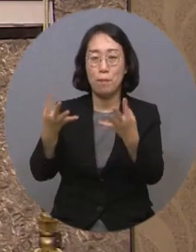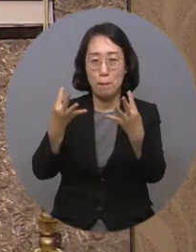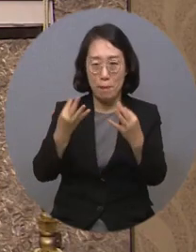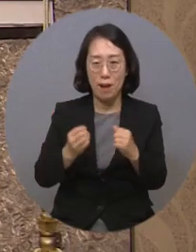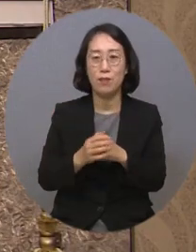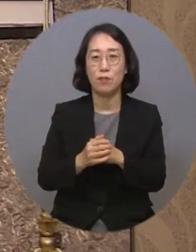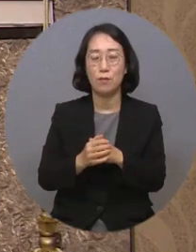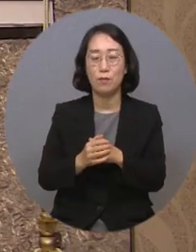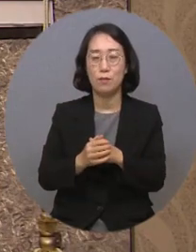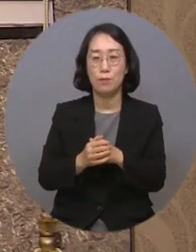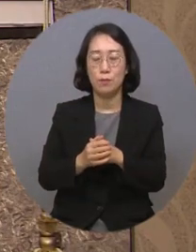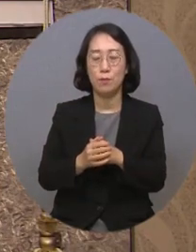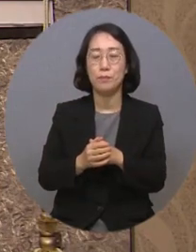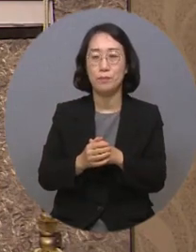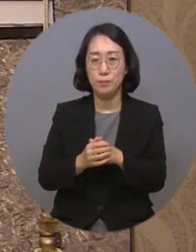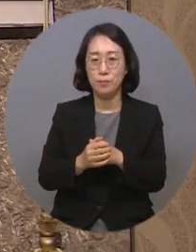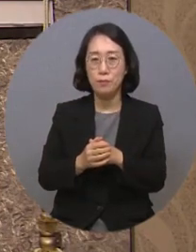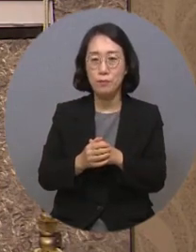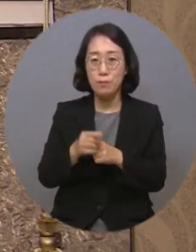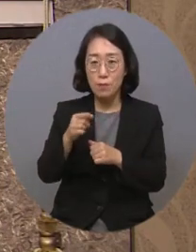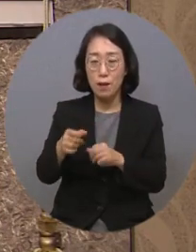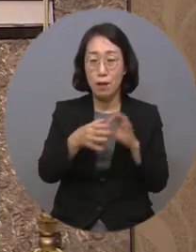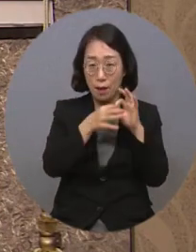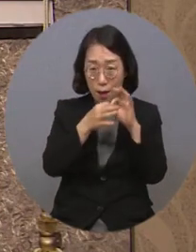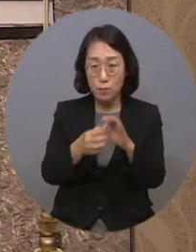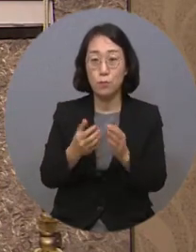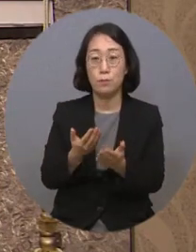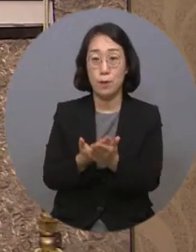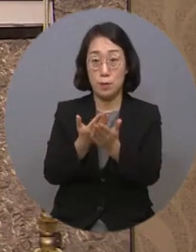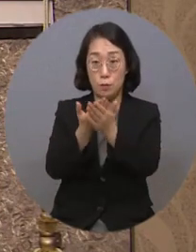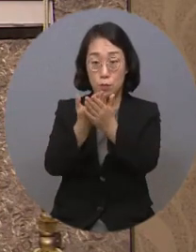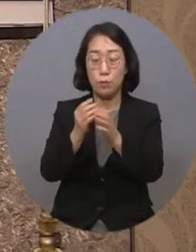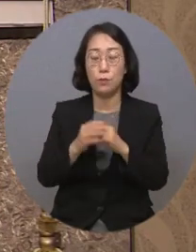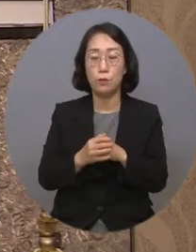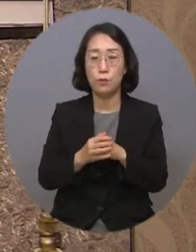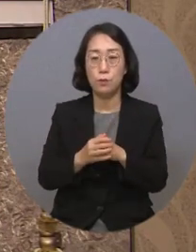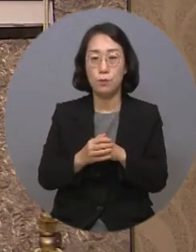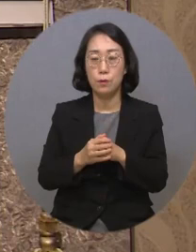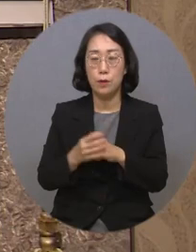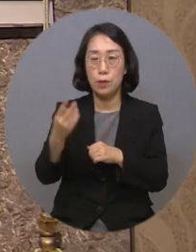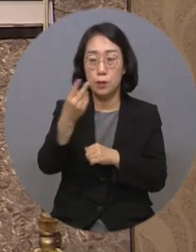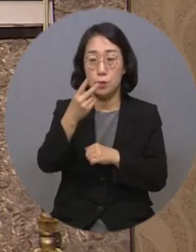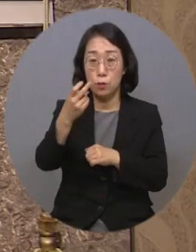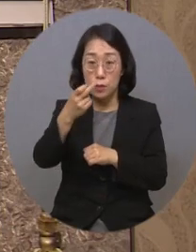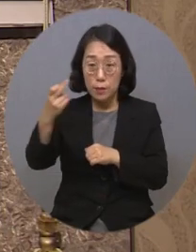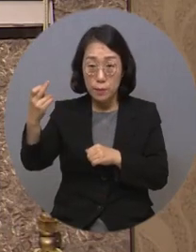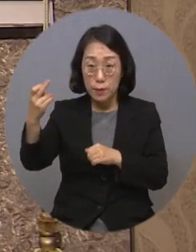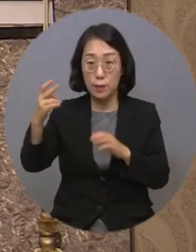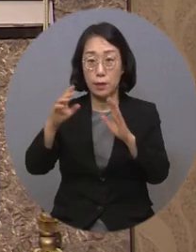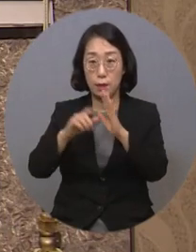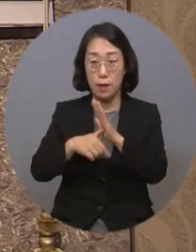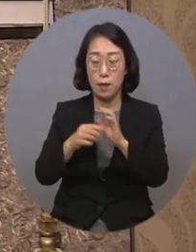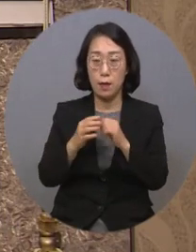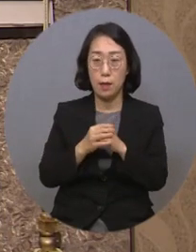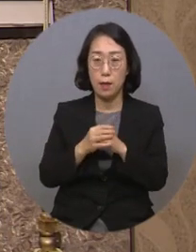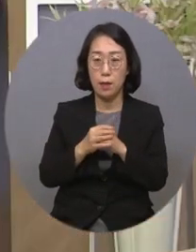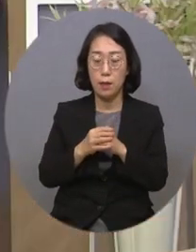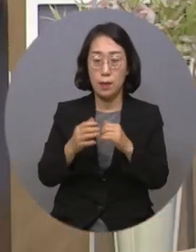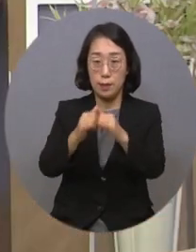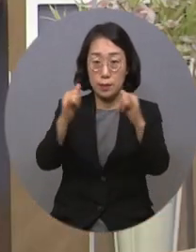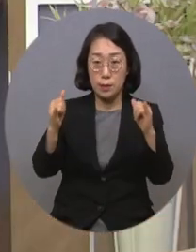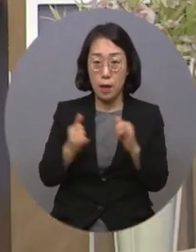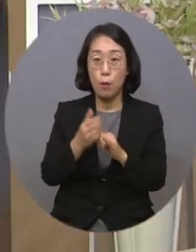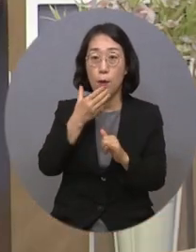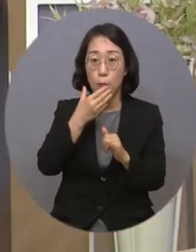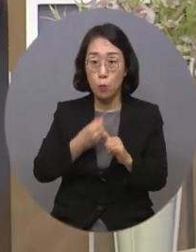그래서 다행이네요. 이제 그것이 계속 발전해 나가다가 이제 2012년도에 그 사회복지